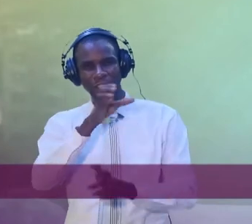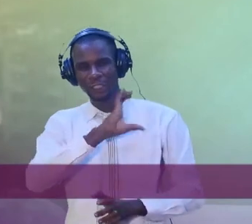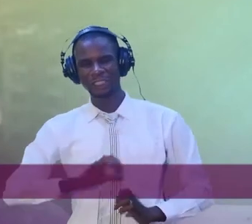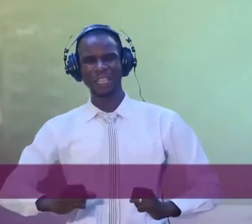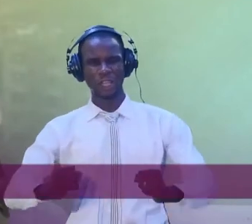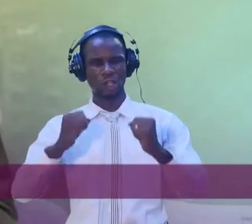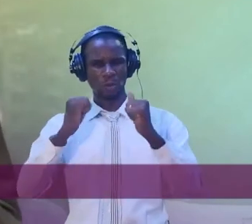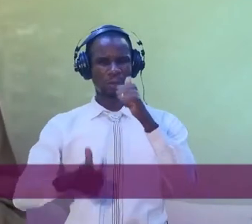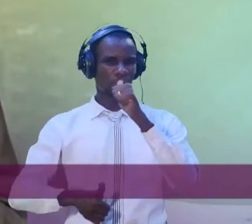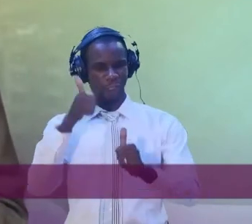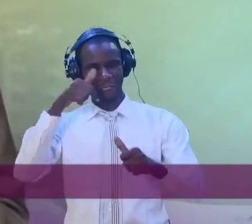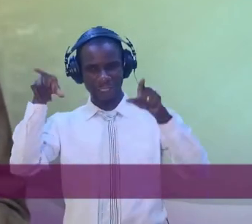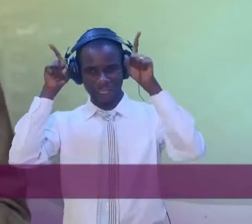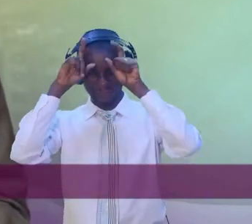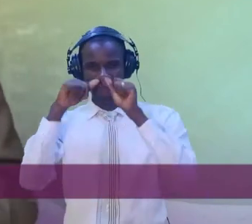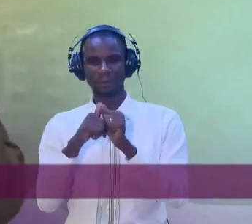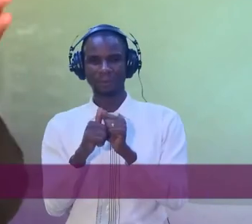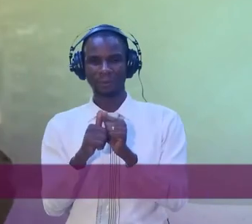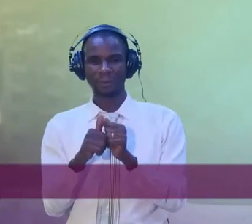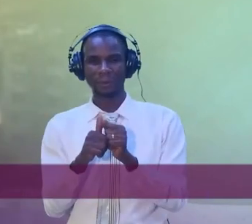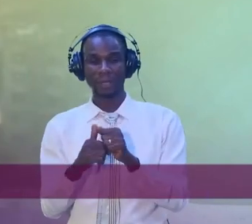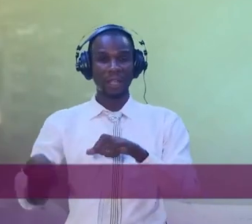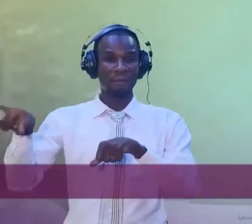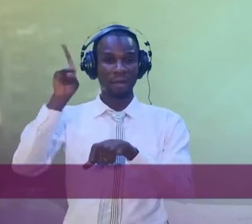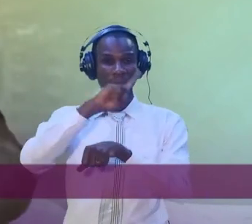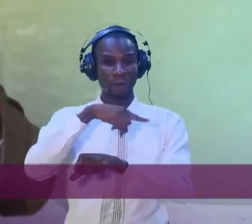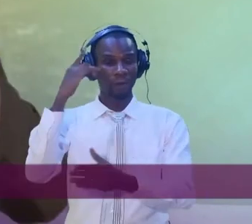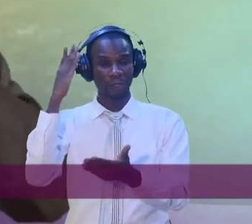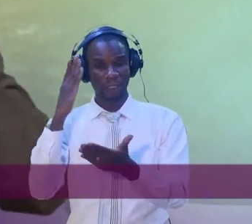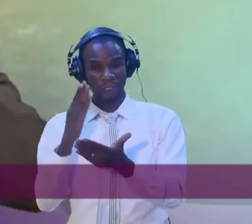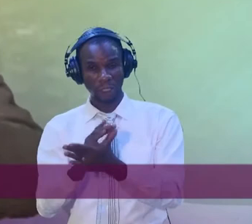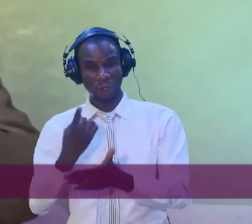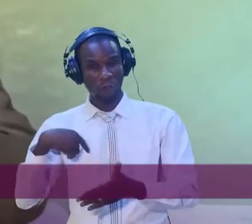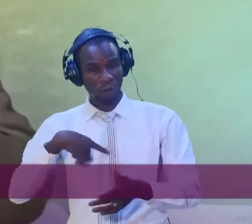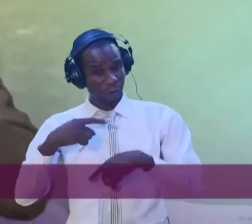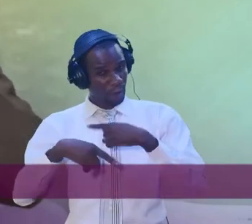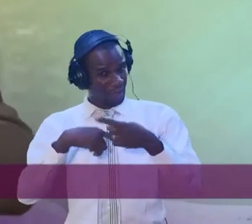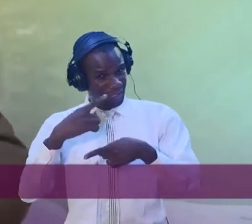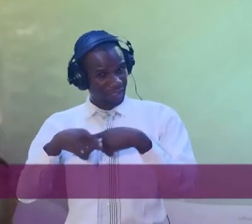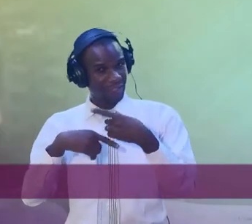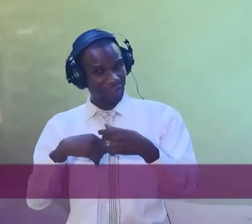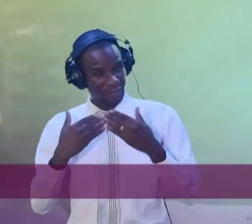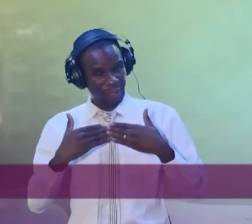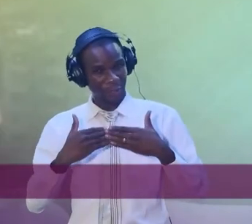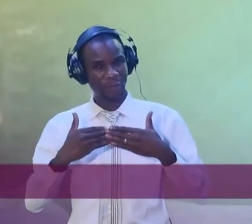nataka niwaambie kwamba Yesu ana nguvu nyingi anayo uweza nyingi kuliko shetani